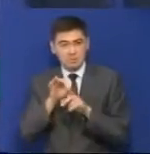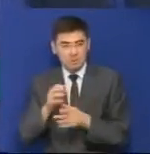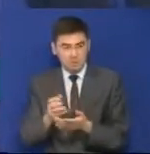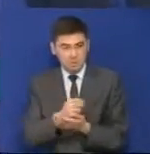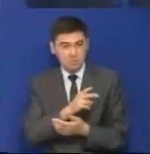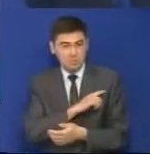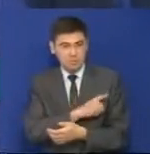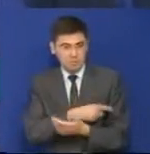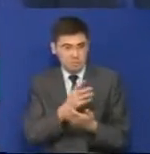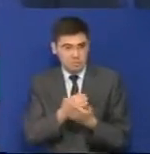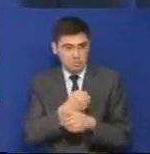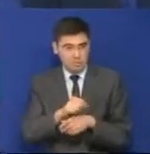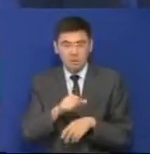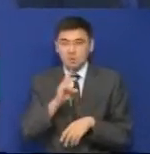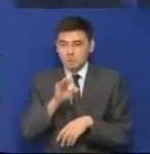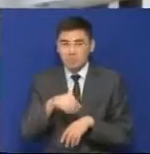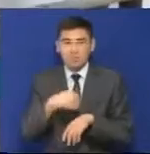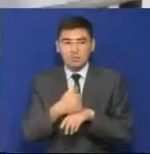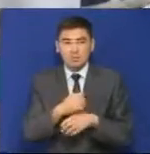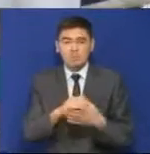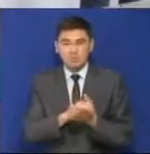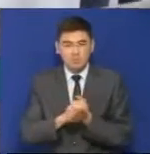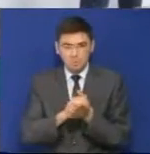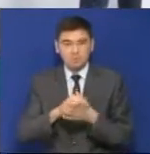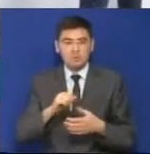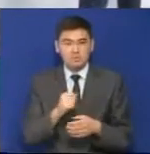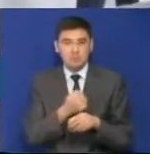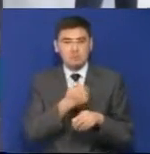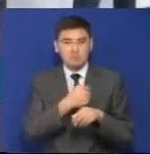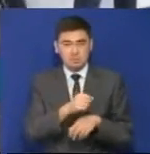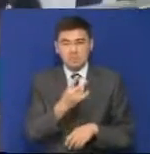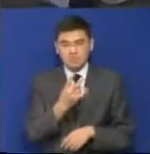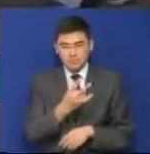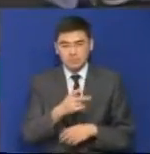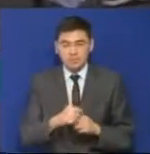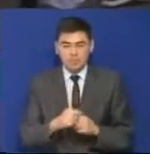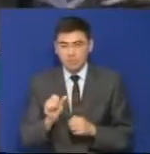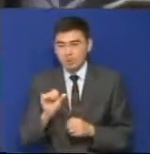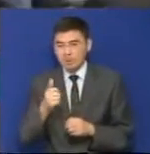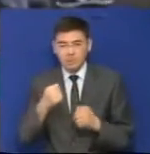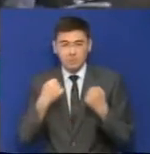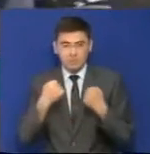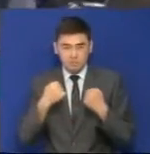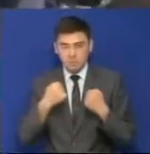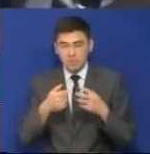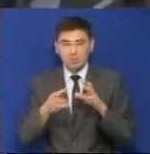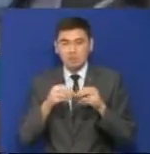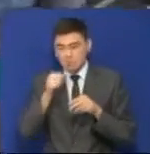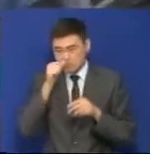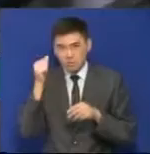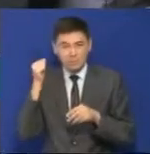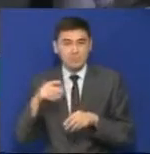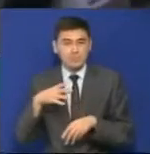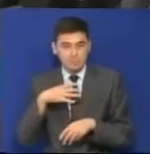жетсін, бірақ ең бастысы достық жетсін дегенмен отыр. Діни бірлестіктер өкілдерінің арасындағы тұңғыш спорттық кездесу өткен жылы